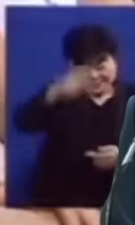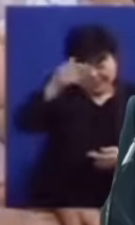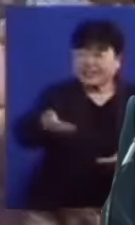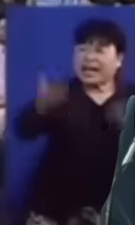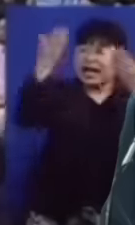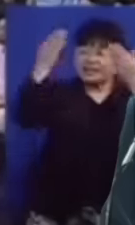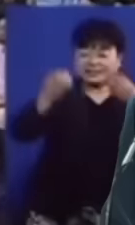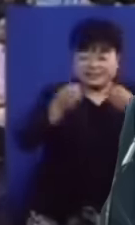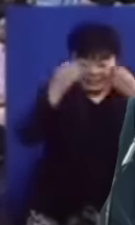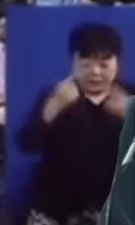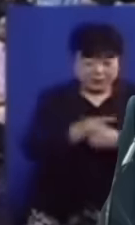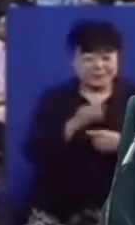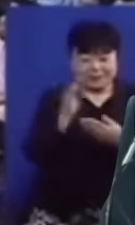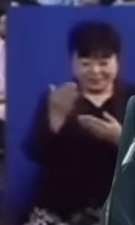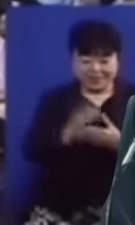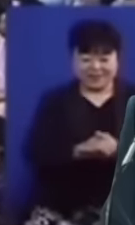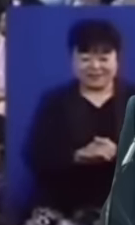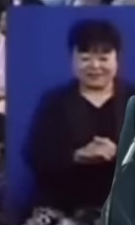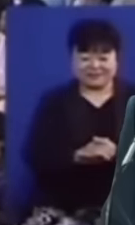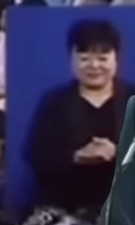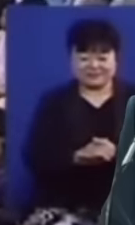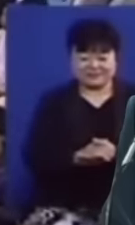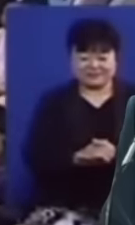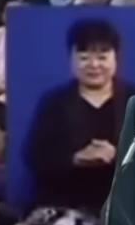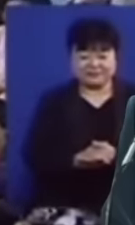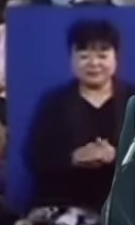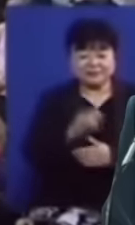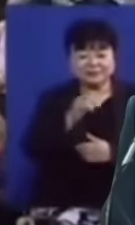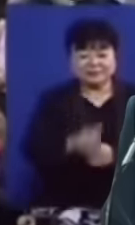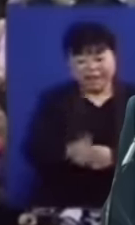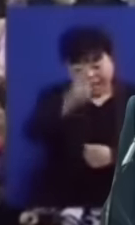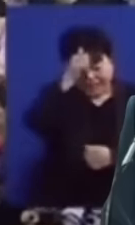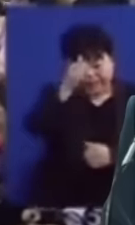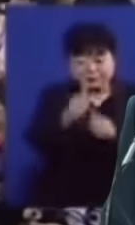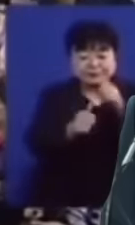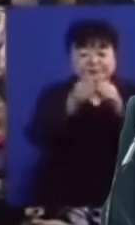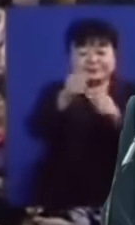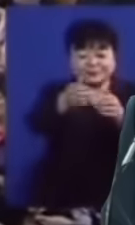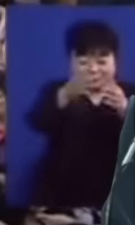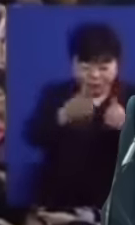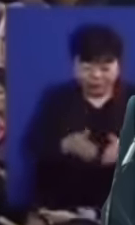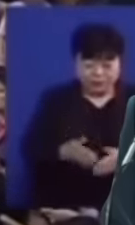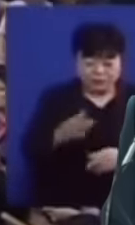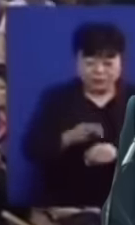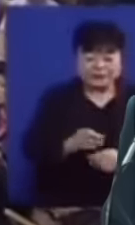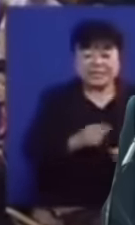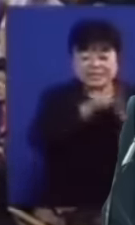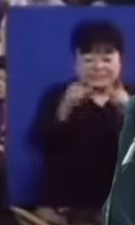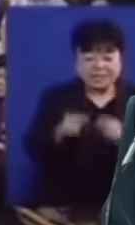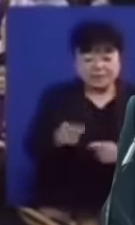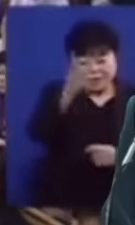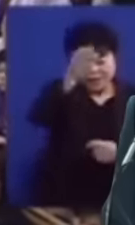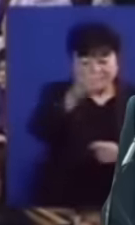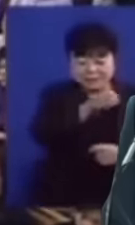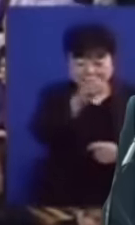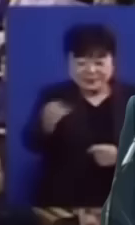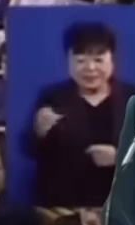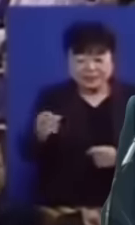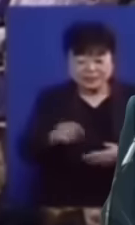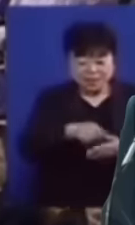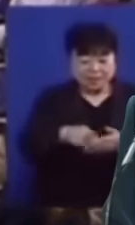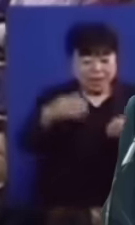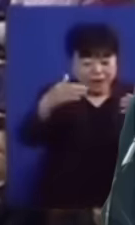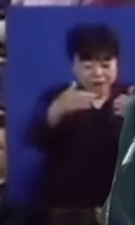지나갔으니 보라 새 것이 되었도다. 우리 첫 조상 아담을 통해서 얻은 육신의 삶이 갈보리 십자가에서